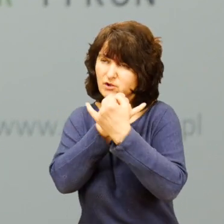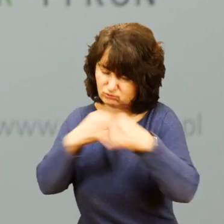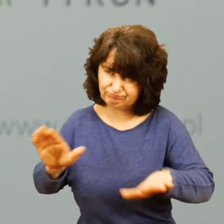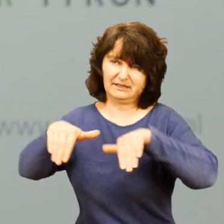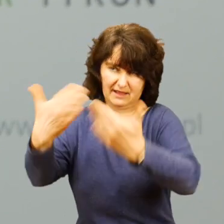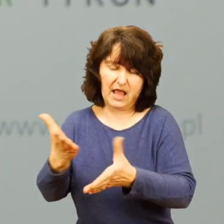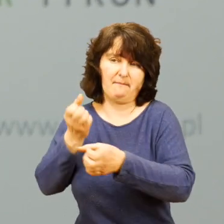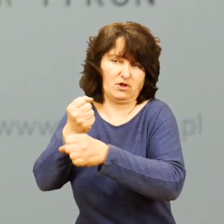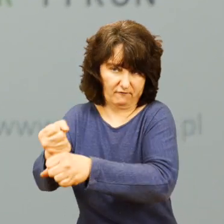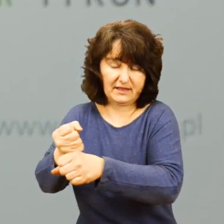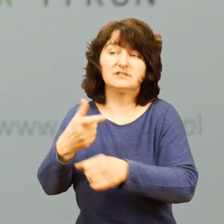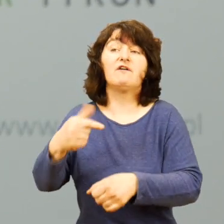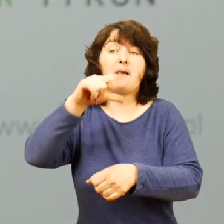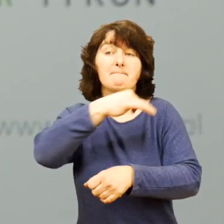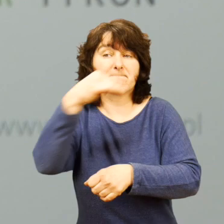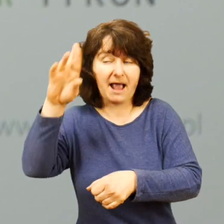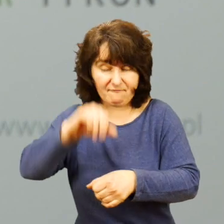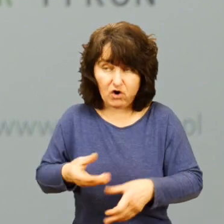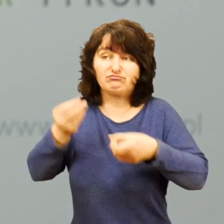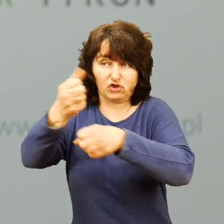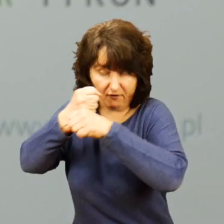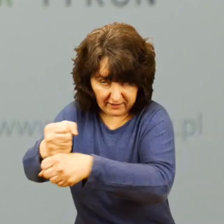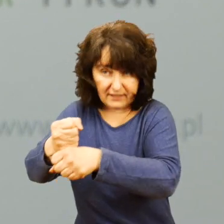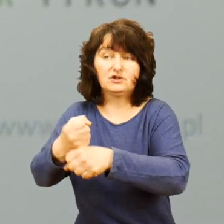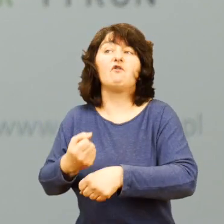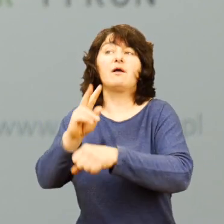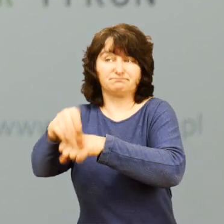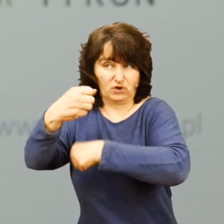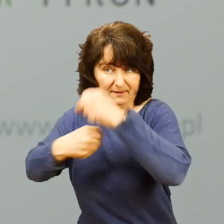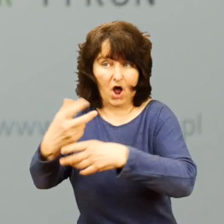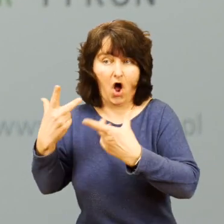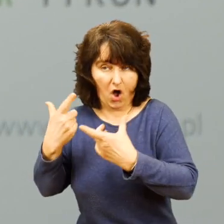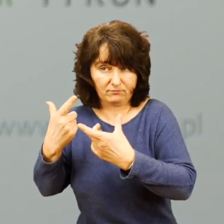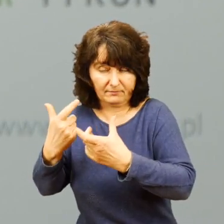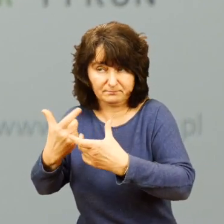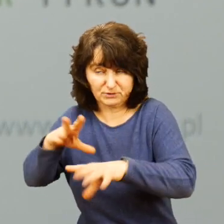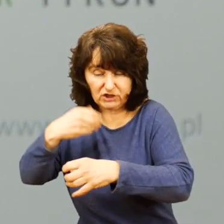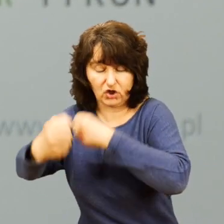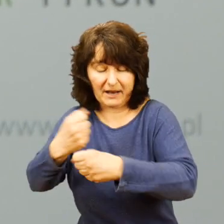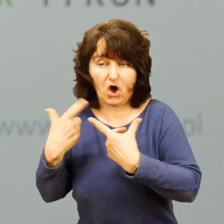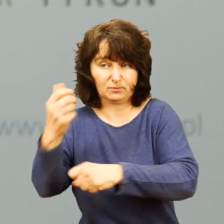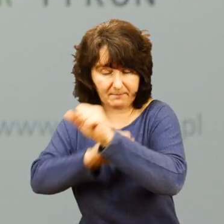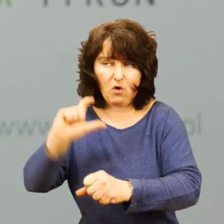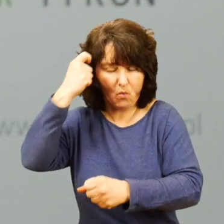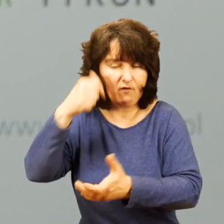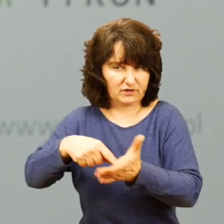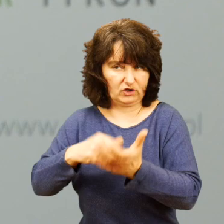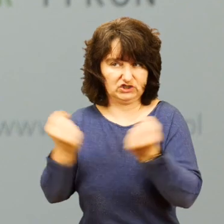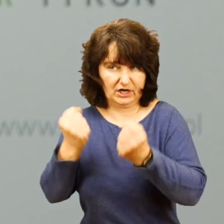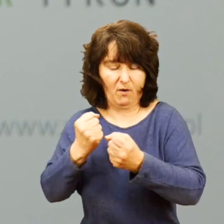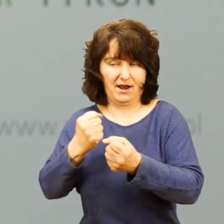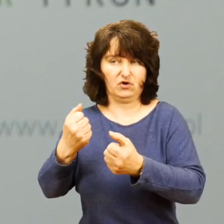PFRON-u. PFRON dofinansowuje zatrudnienie osób niepełnosprawnych i to jest główna część działalności